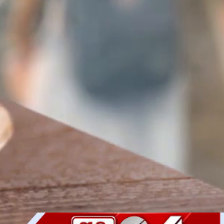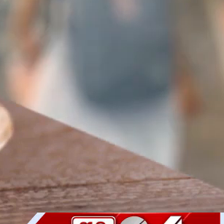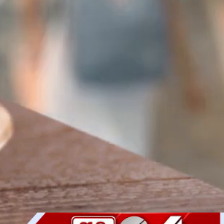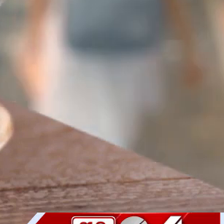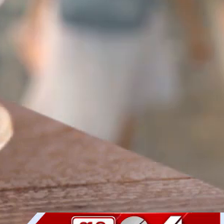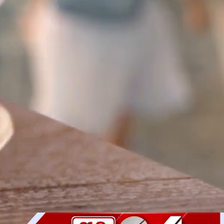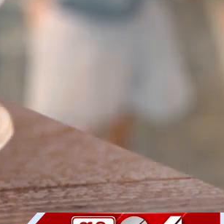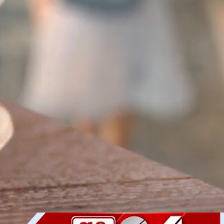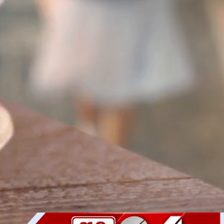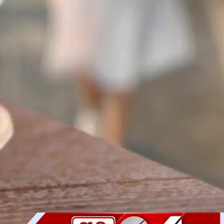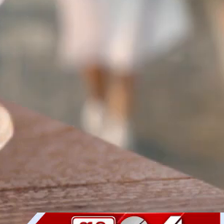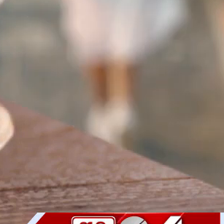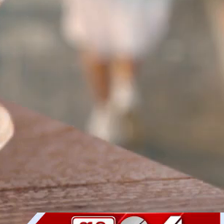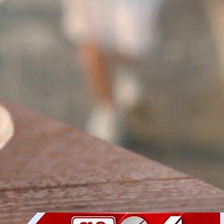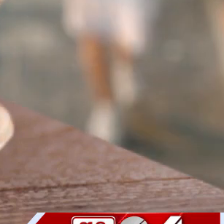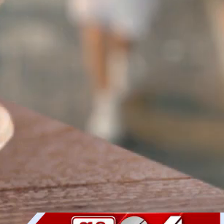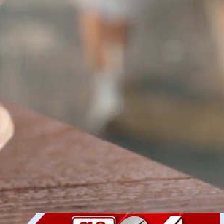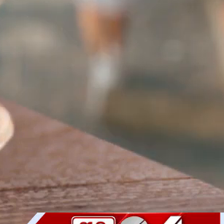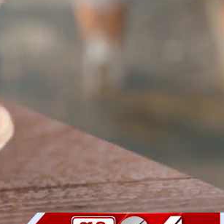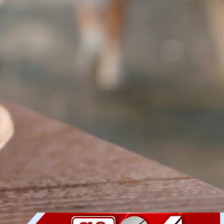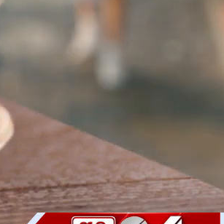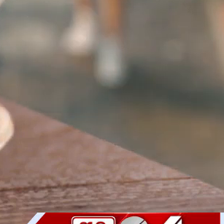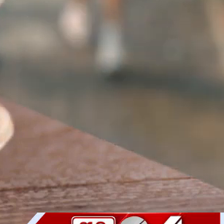සමදා සමහන් සමදා සුවෙන්